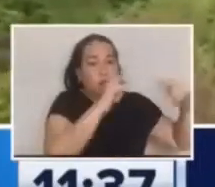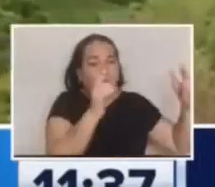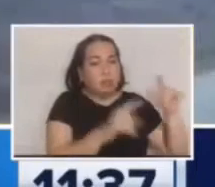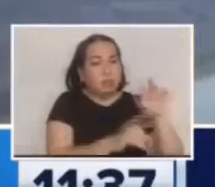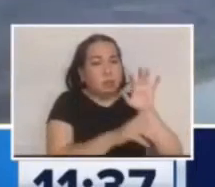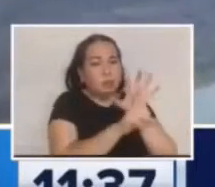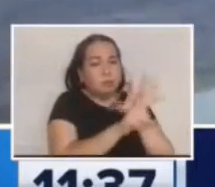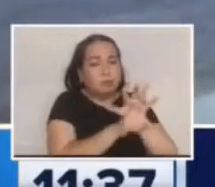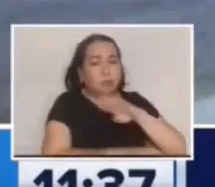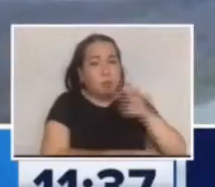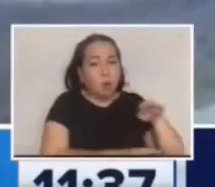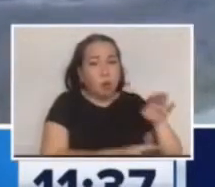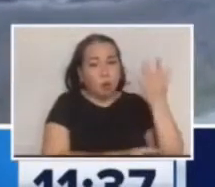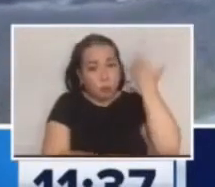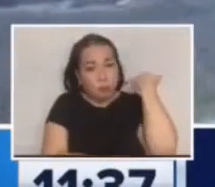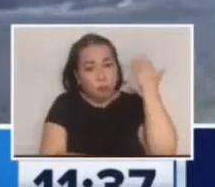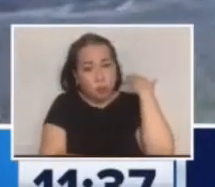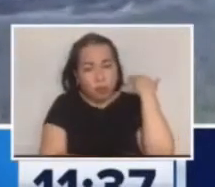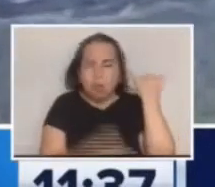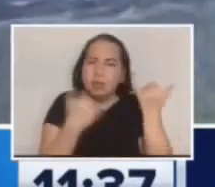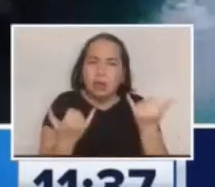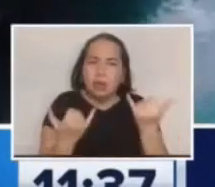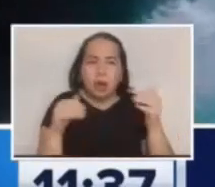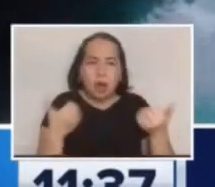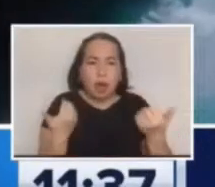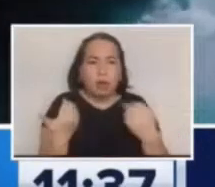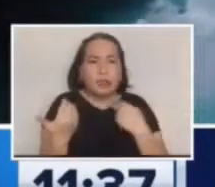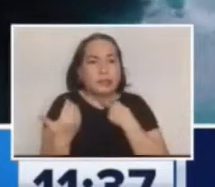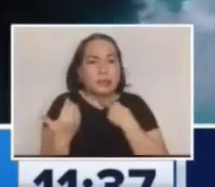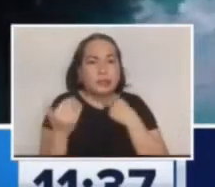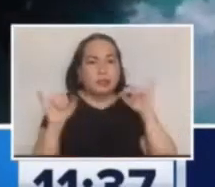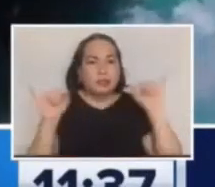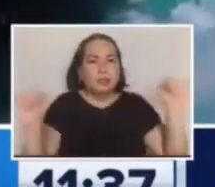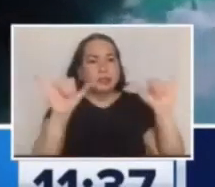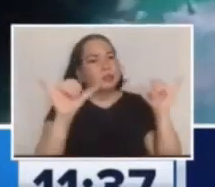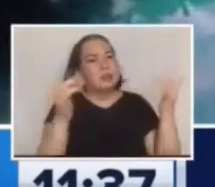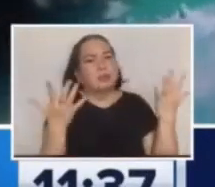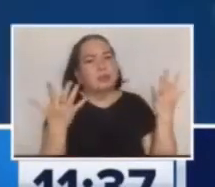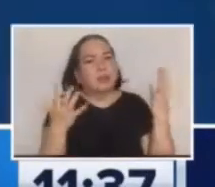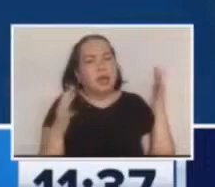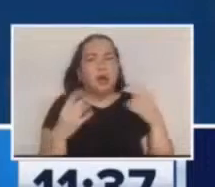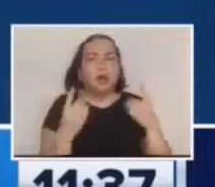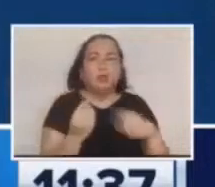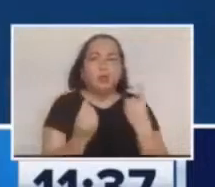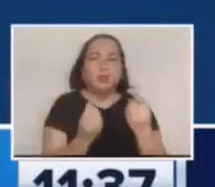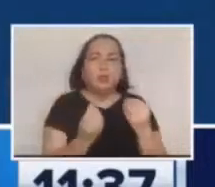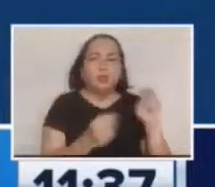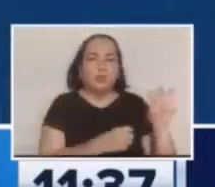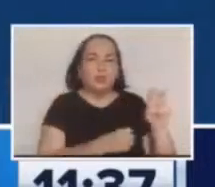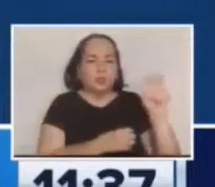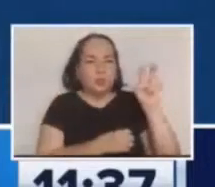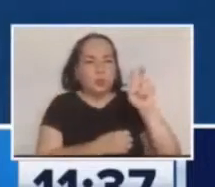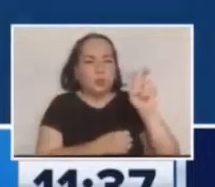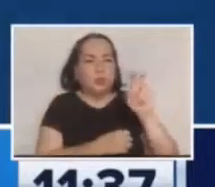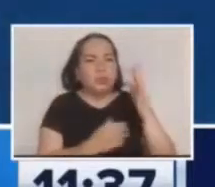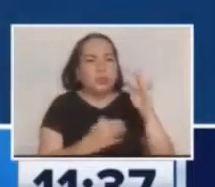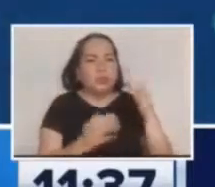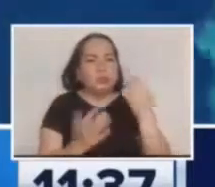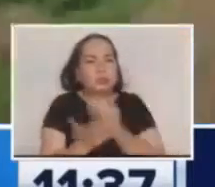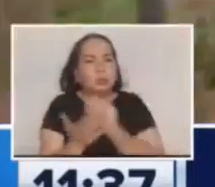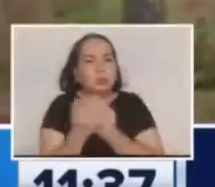mga MSMEs at saka ang mga tourism industries na bumangon. Kaya nga sabi ko sa kanila, kailangan yung mga sektor